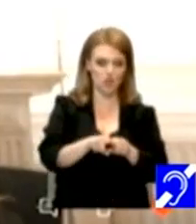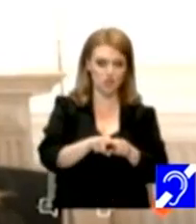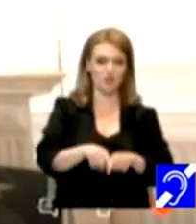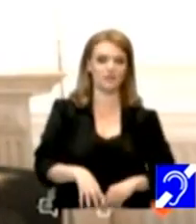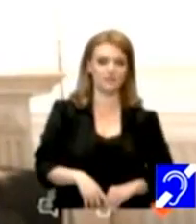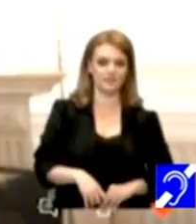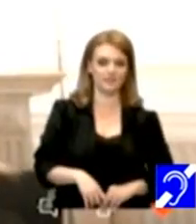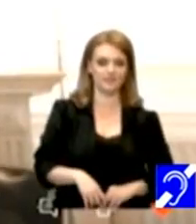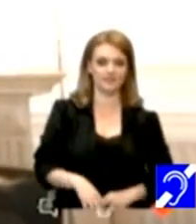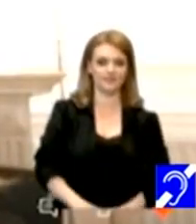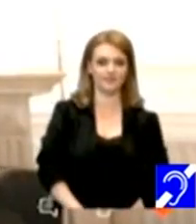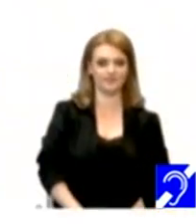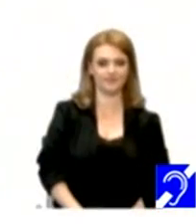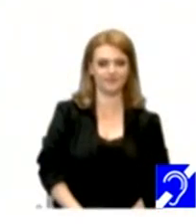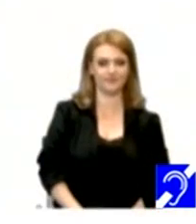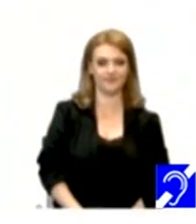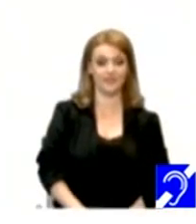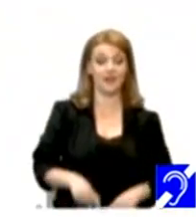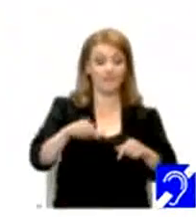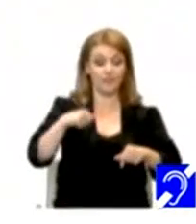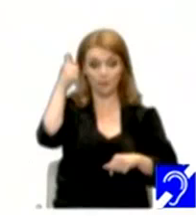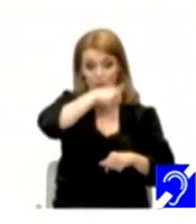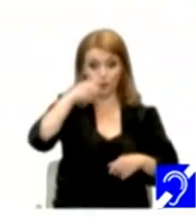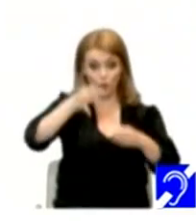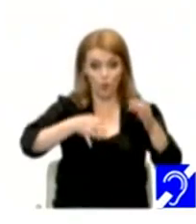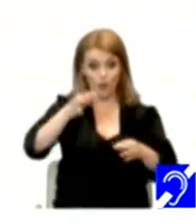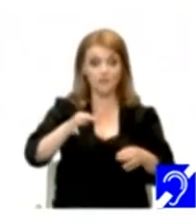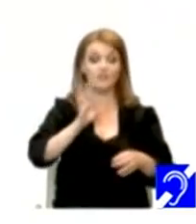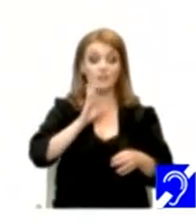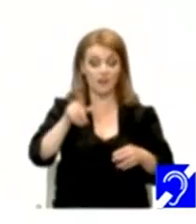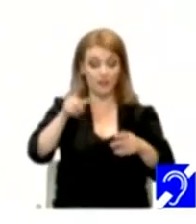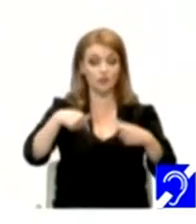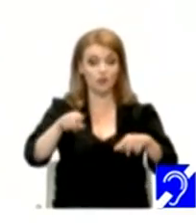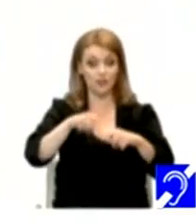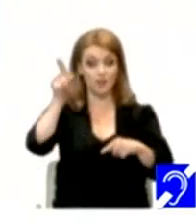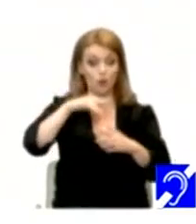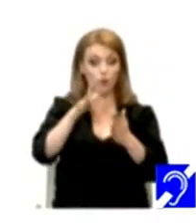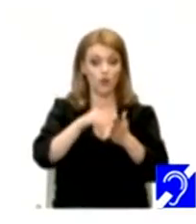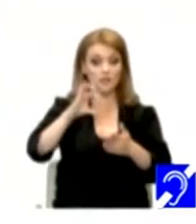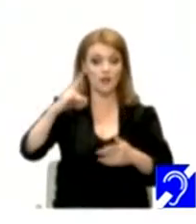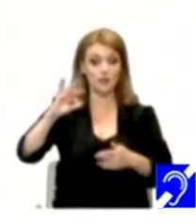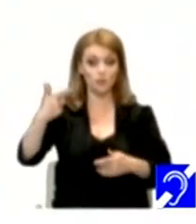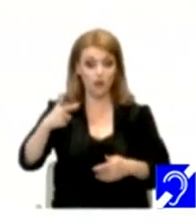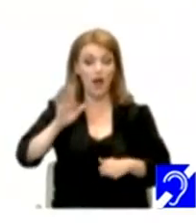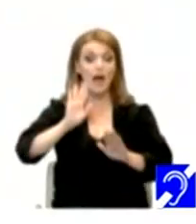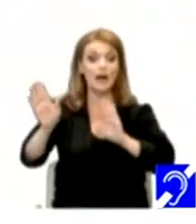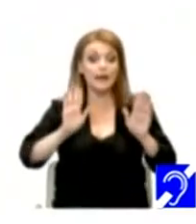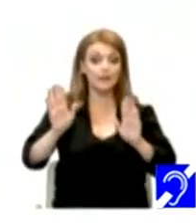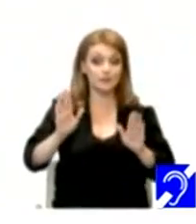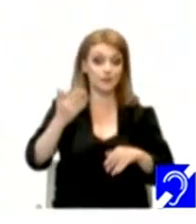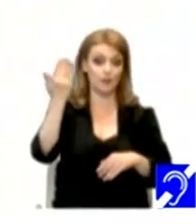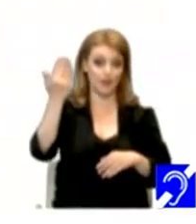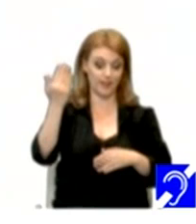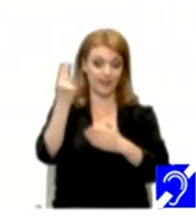firul acesta de spiritualitate. În toamna acestui an, Olga vrea să organizeze la Strasburg și la Atena expoziții cu